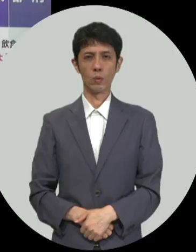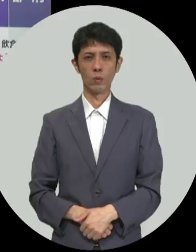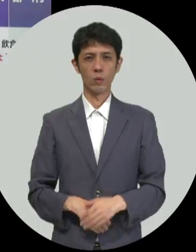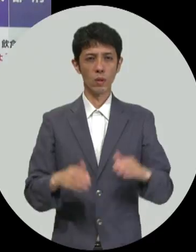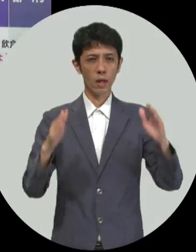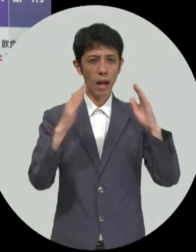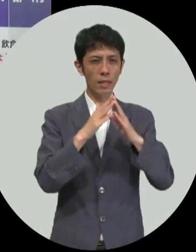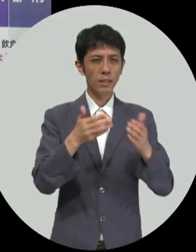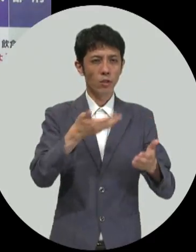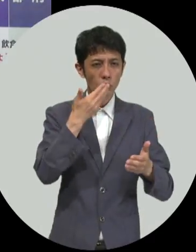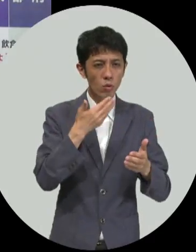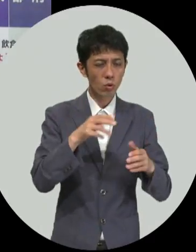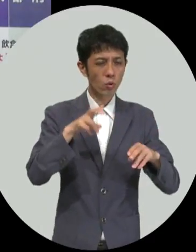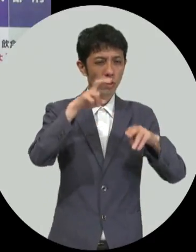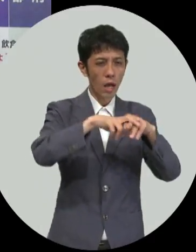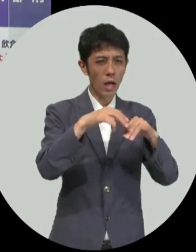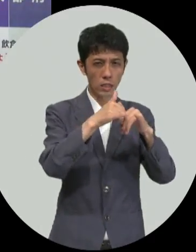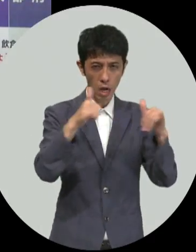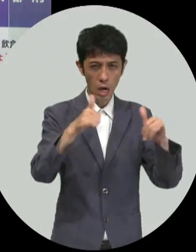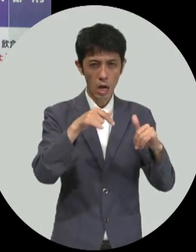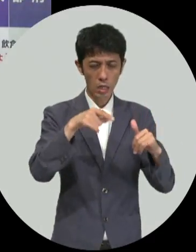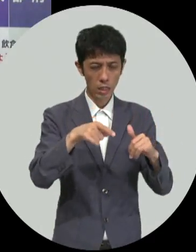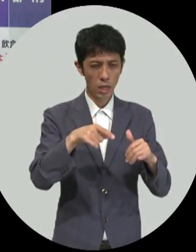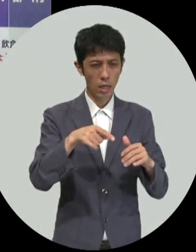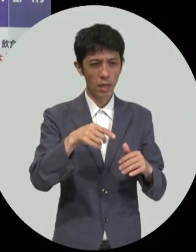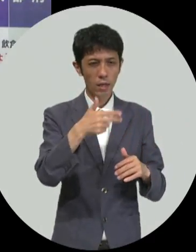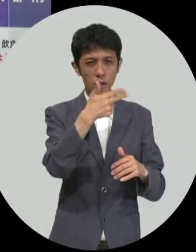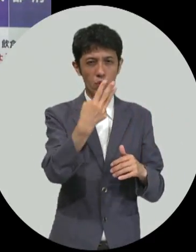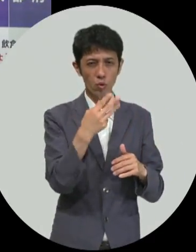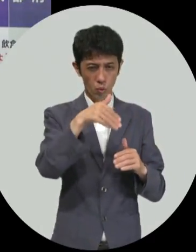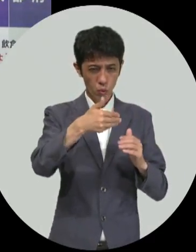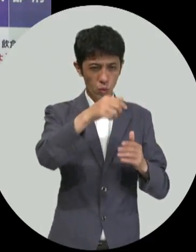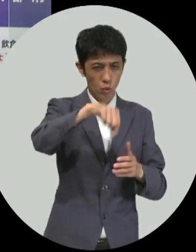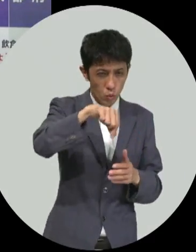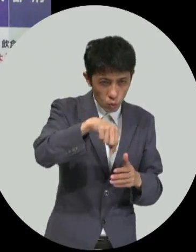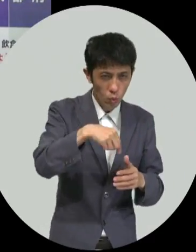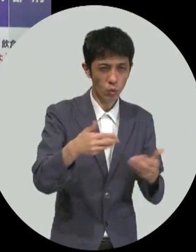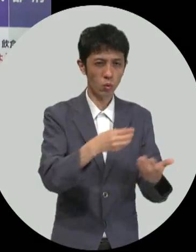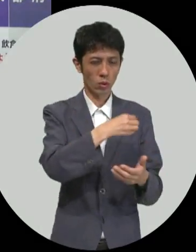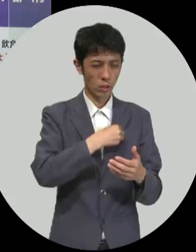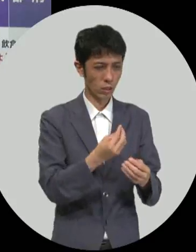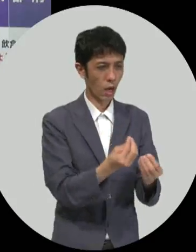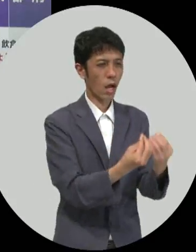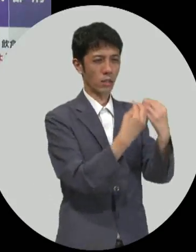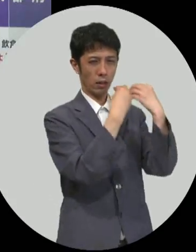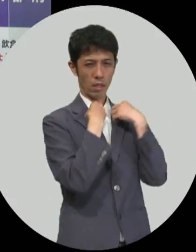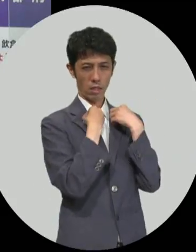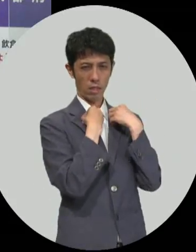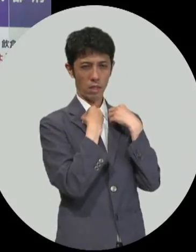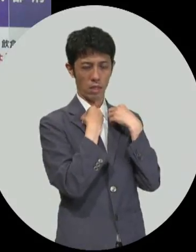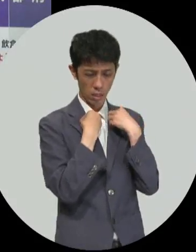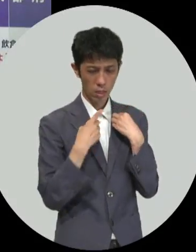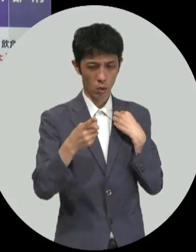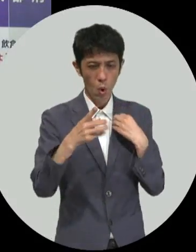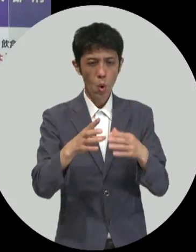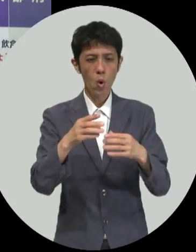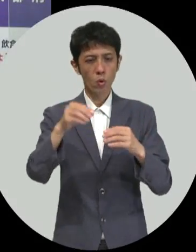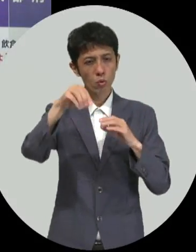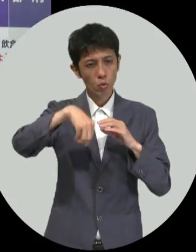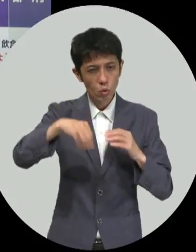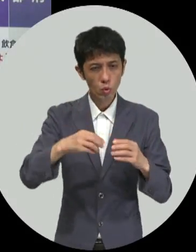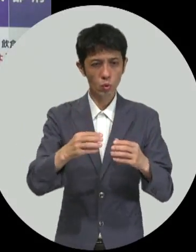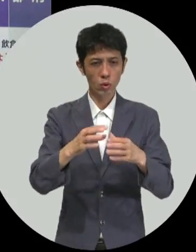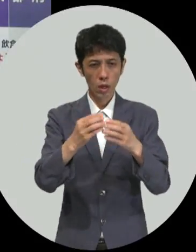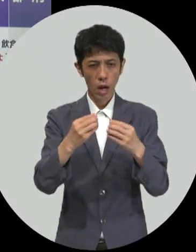会食の参加者でかつ、塾の職員の方が感染された、あと塾関係者で、感